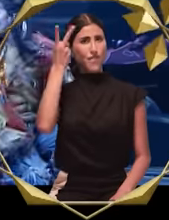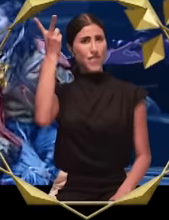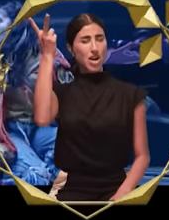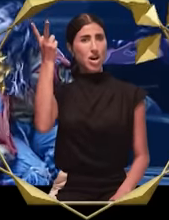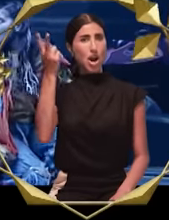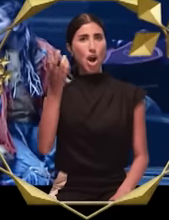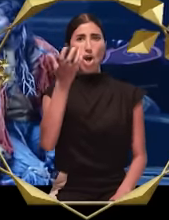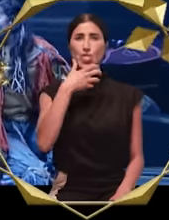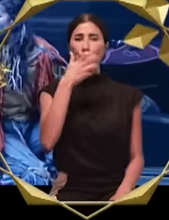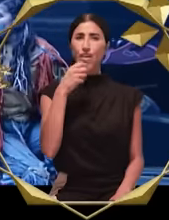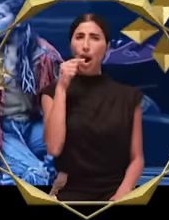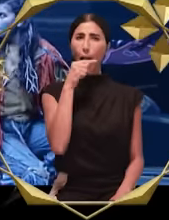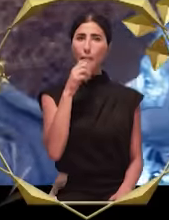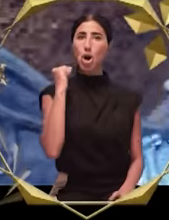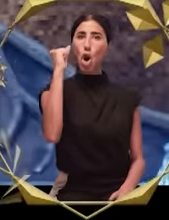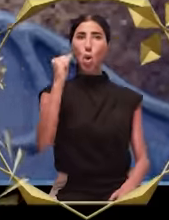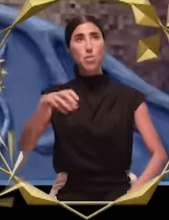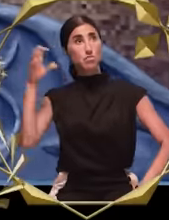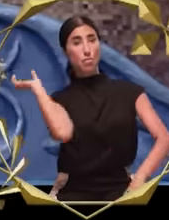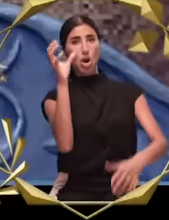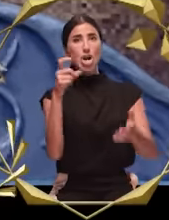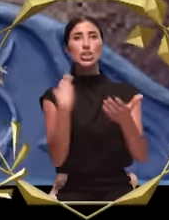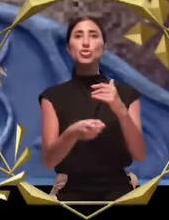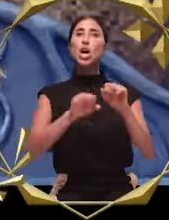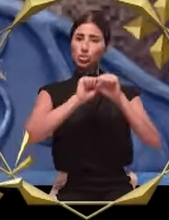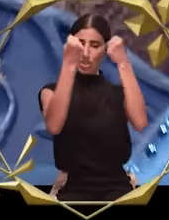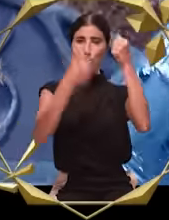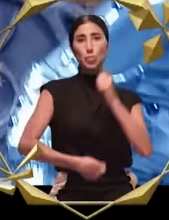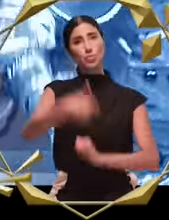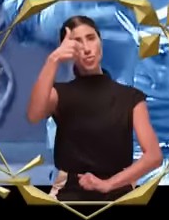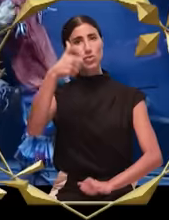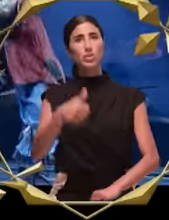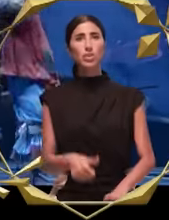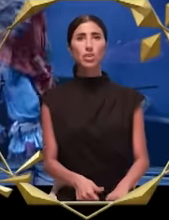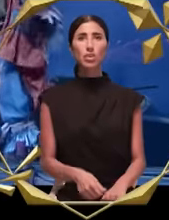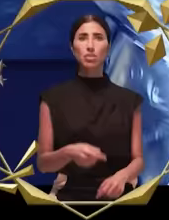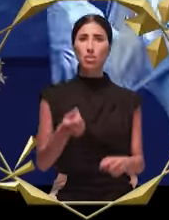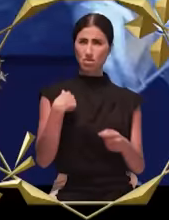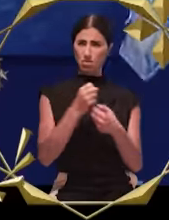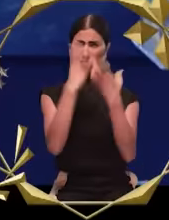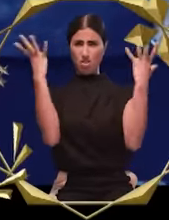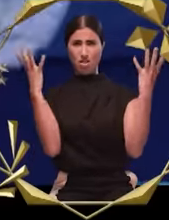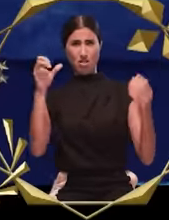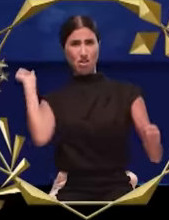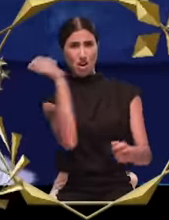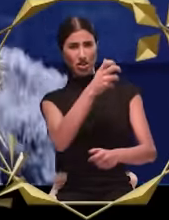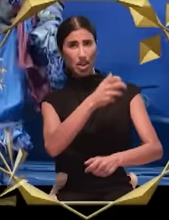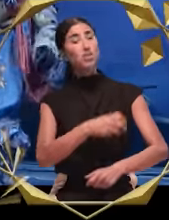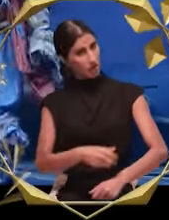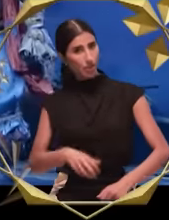تفاح الأحمر أقوى، سيدق الزجاج دقة. تفاح الأحمر أقوى، سيدق الزجاج